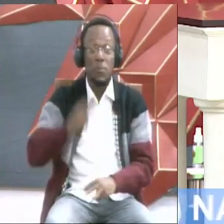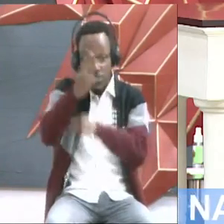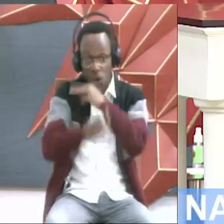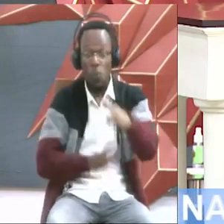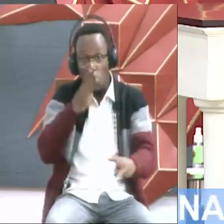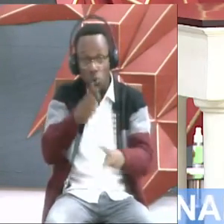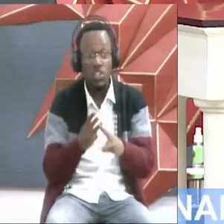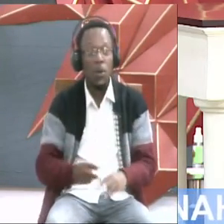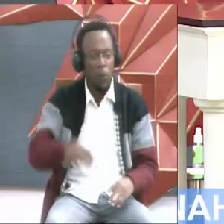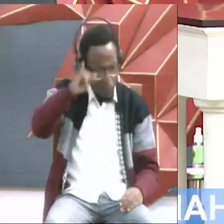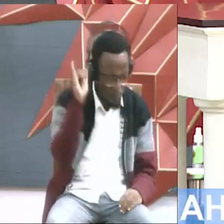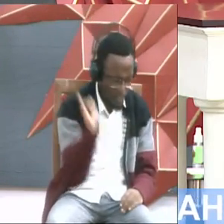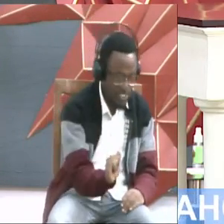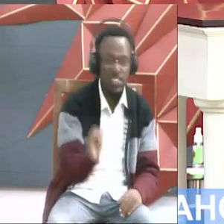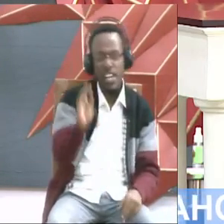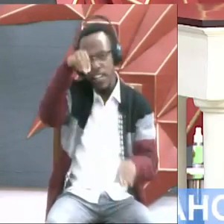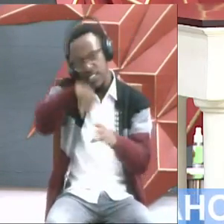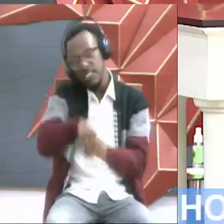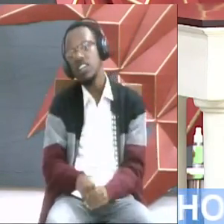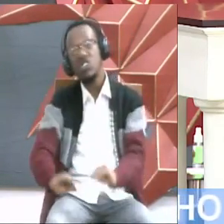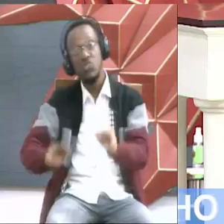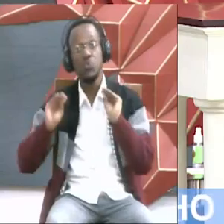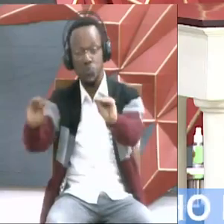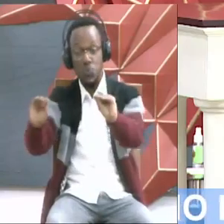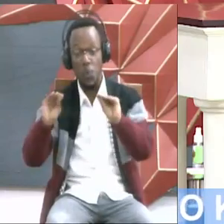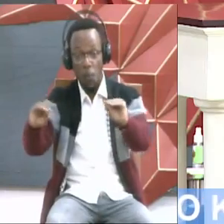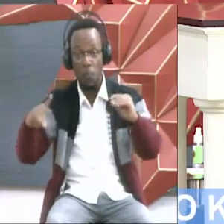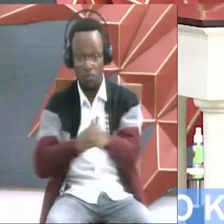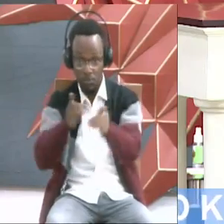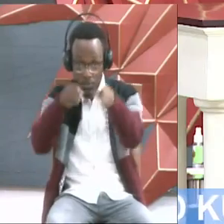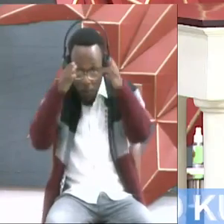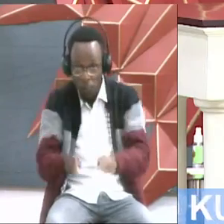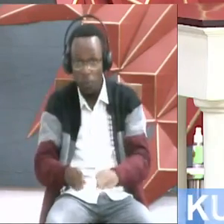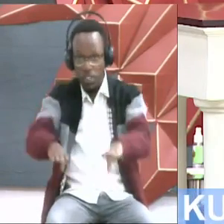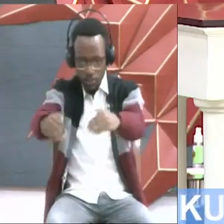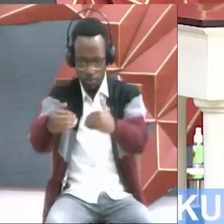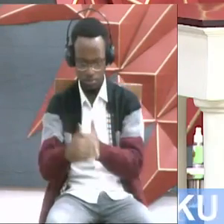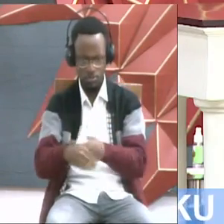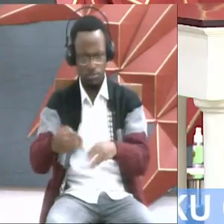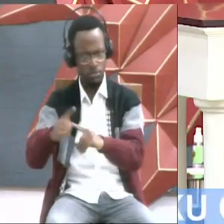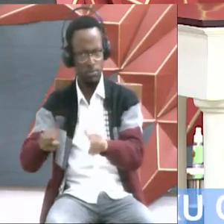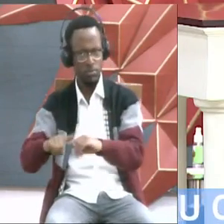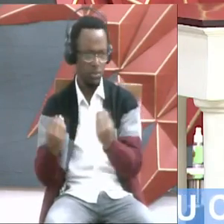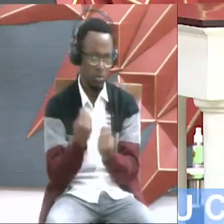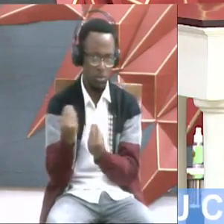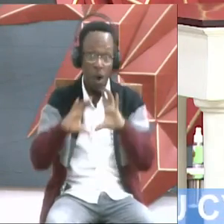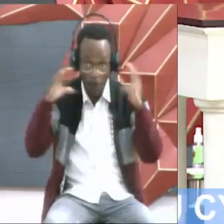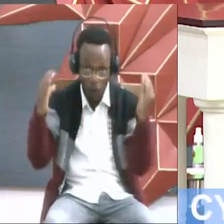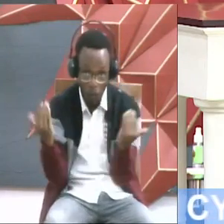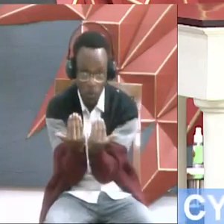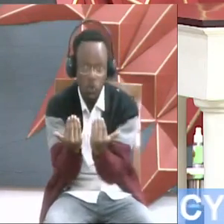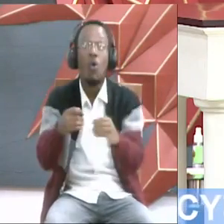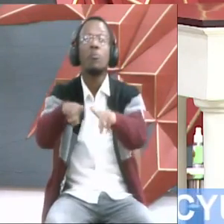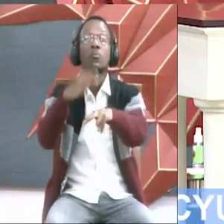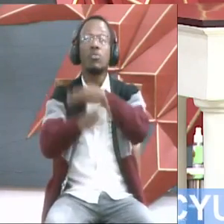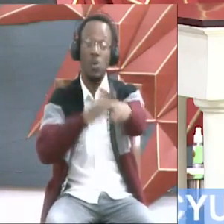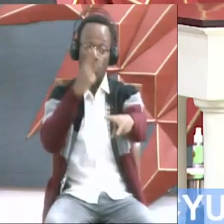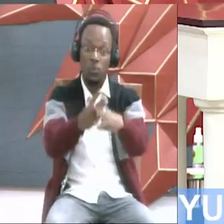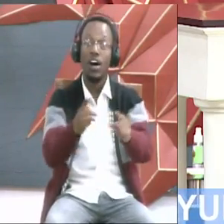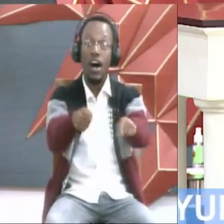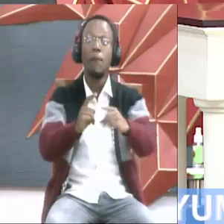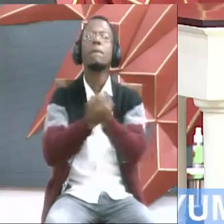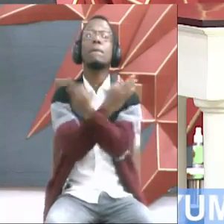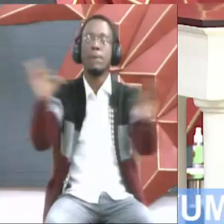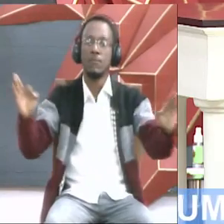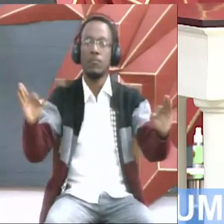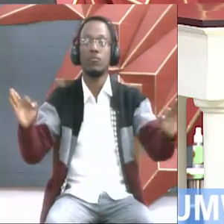bashishikarira kuguma mu byo intumwa zigisha bamanyagura imitsima no mu isi barabohoka. Amen.